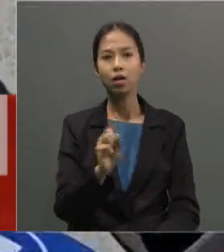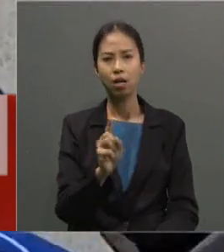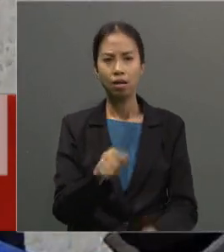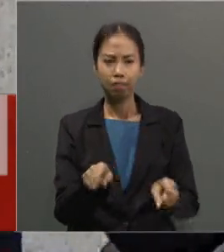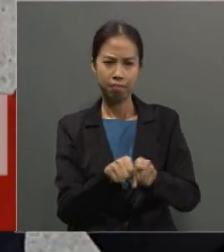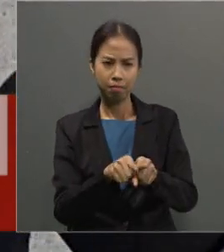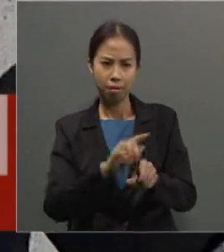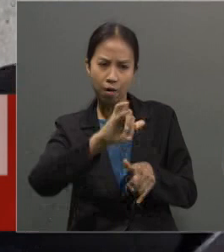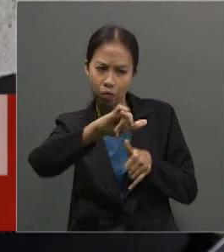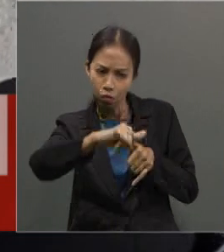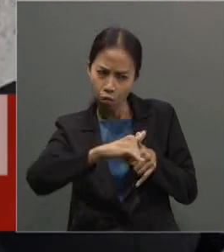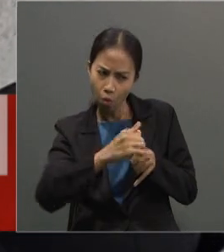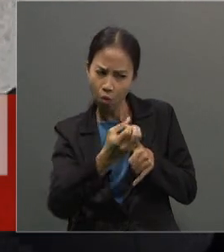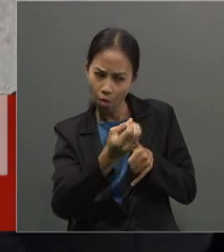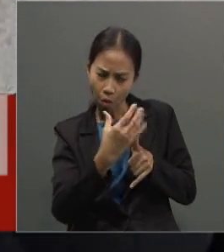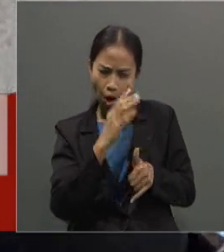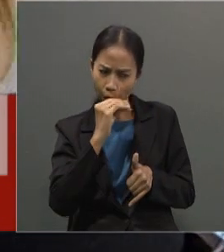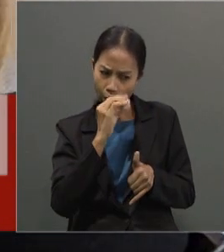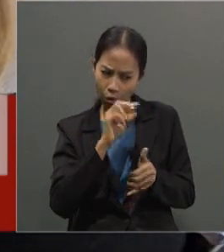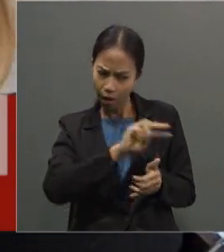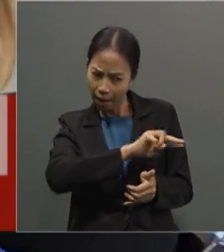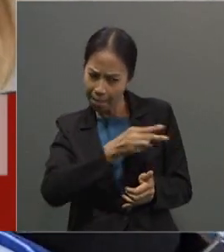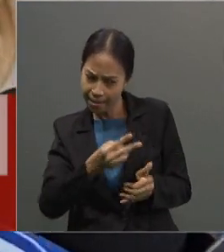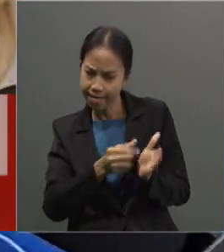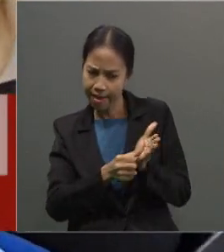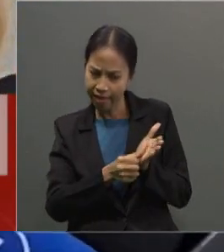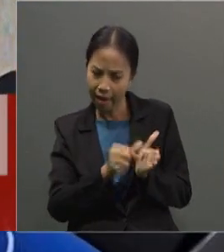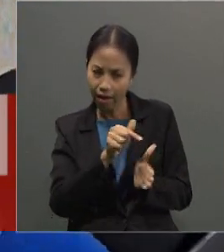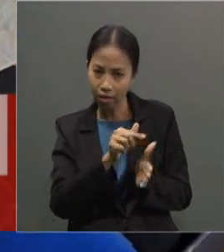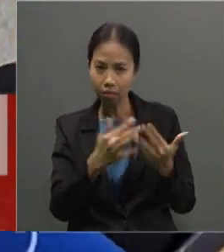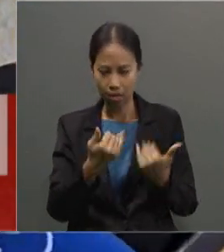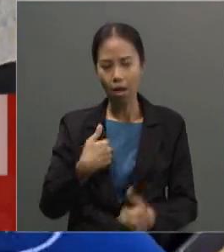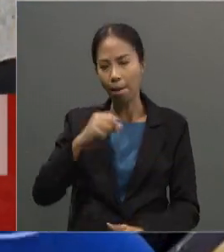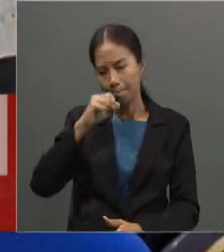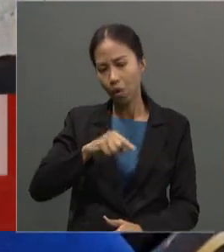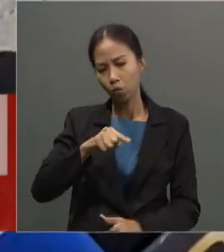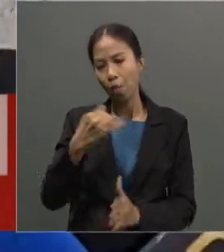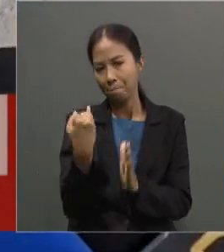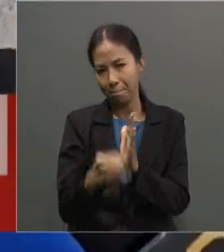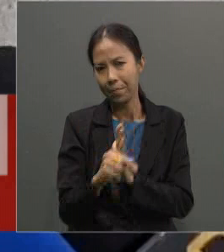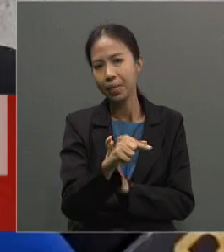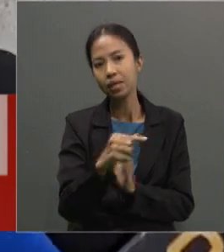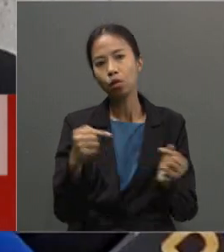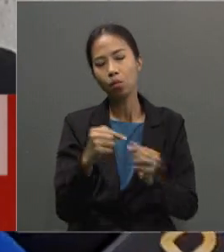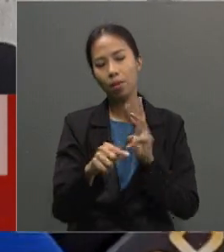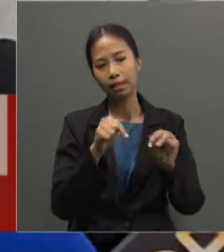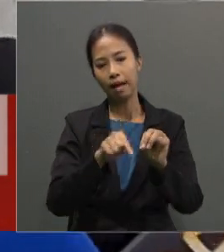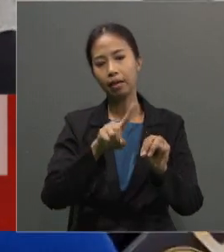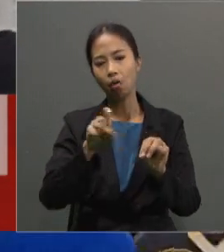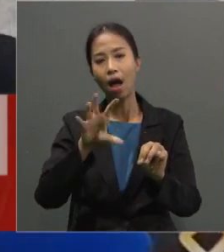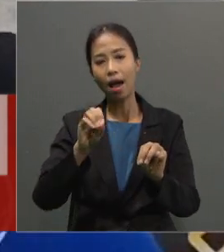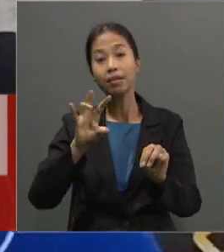รรมโทรศัพท์มากล่อมให้เปลี่ยนคำให้การโดยขอให้เอาผิดนายตำรวจดังกล่าวตามมาตรา157และมาตรา